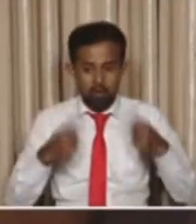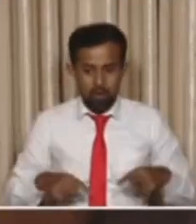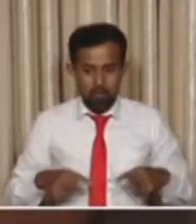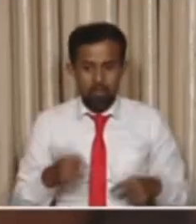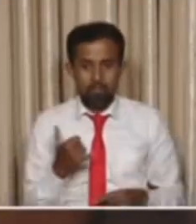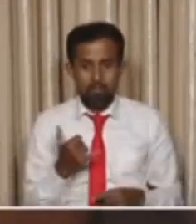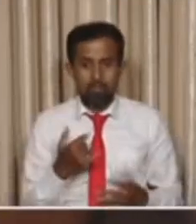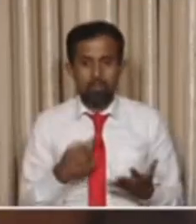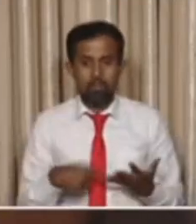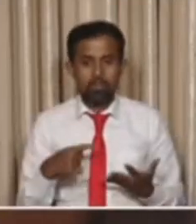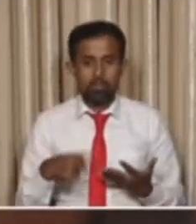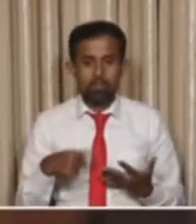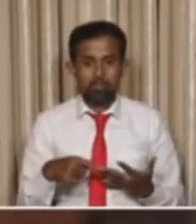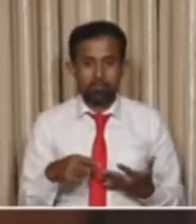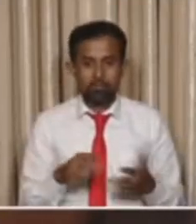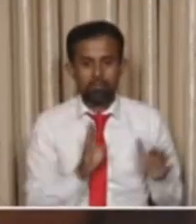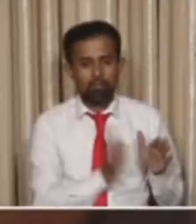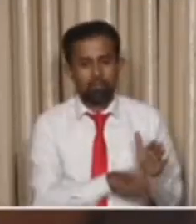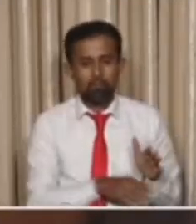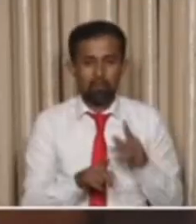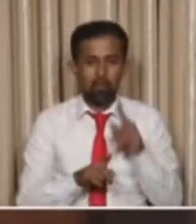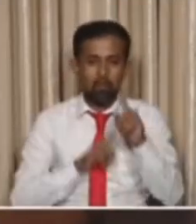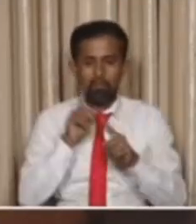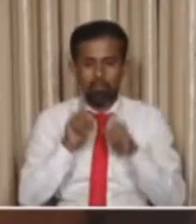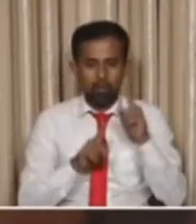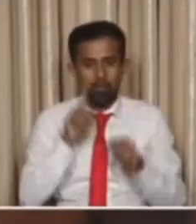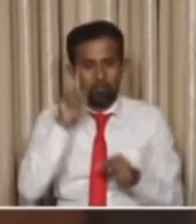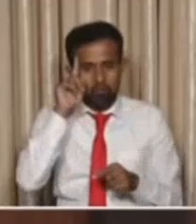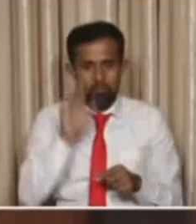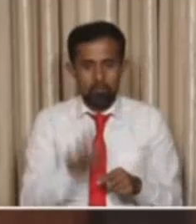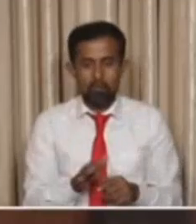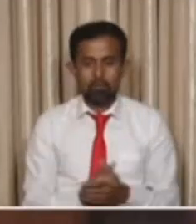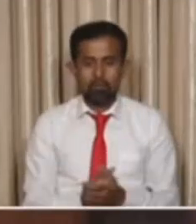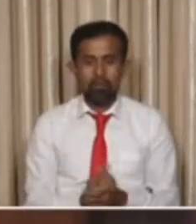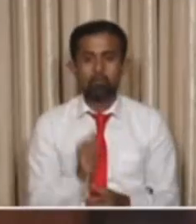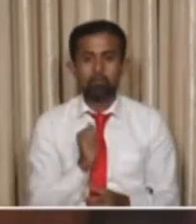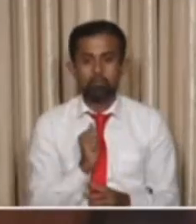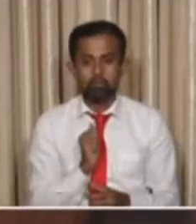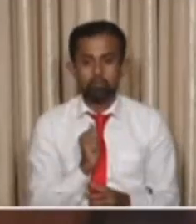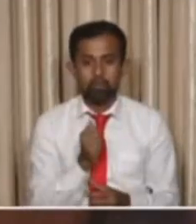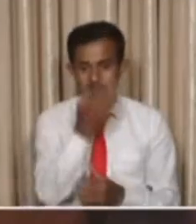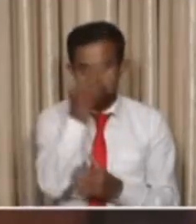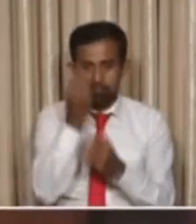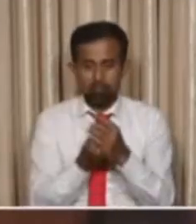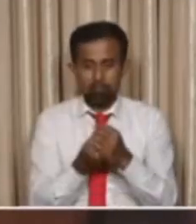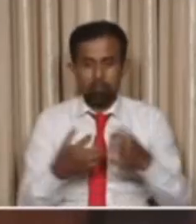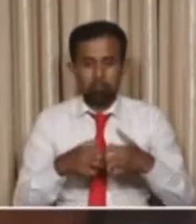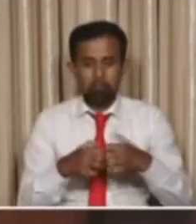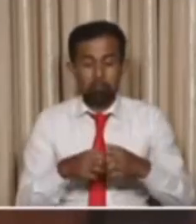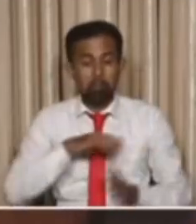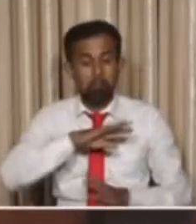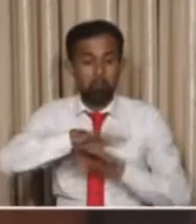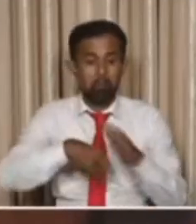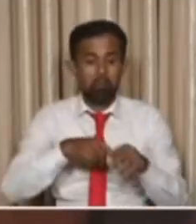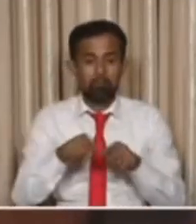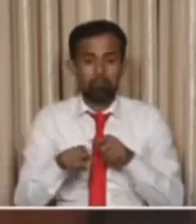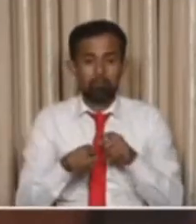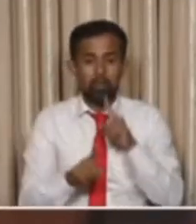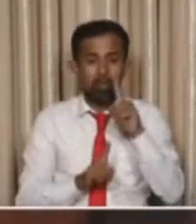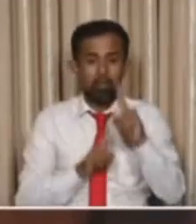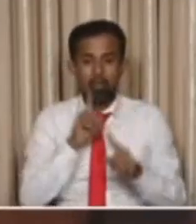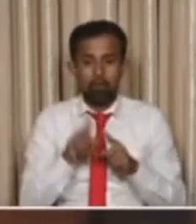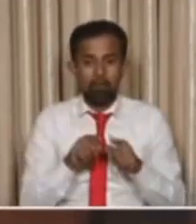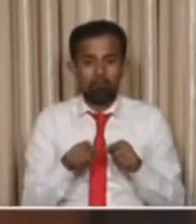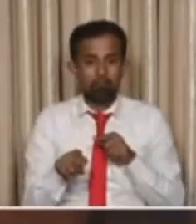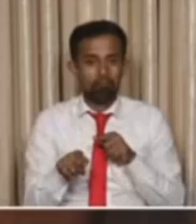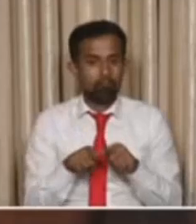நல்ல ஒரு பிரேரணை வரும் பொழுது அது ஒரு இனவாத ரீதியாக வரக்கூடாதுன்றதுக்காக. இருந்தாலும் கூட கௌரவ கல்வி அமைச்சர் இந்த விடயத்துக்கு பதில்